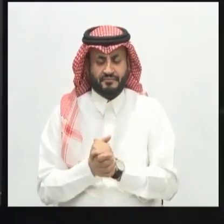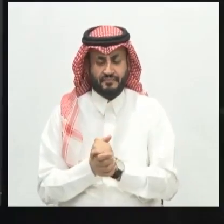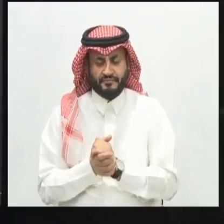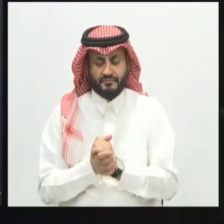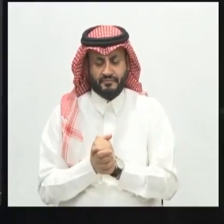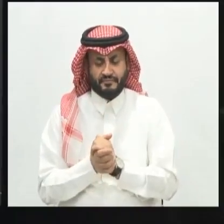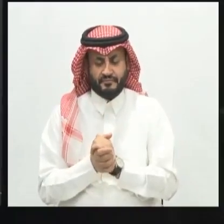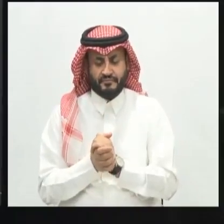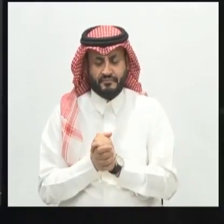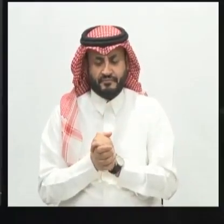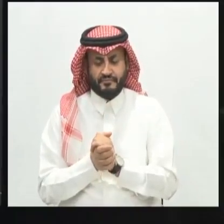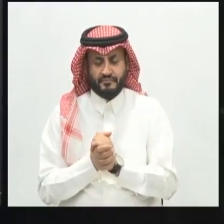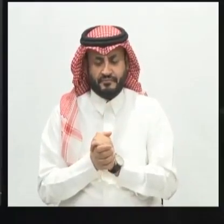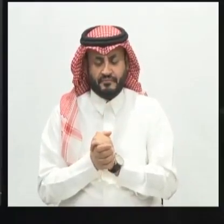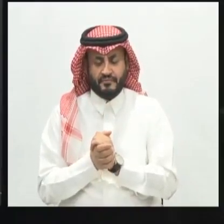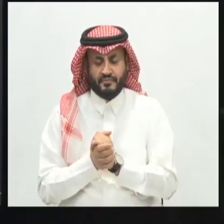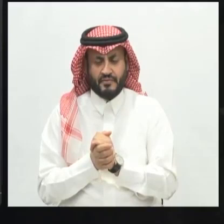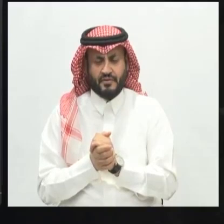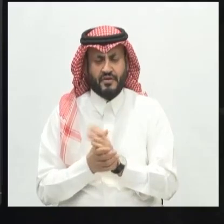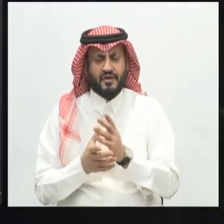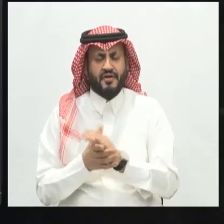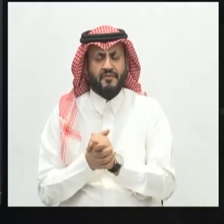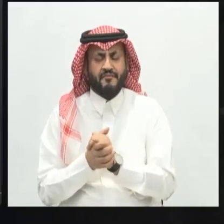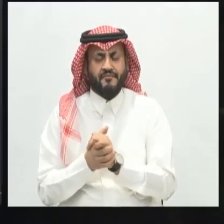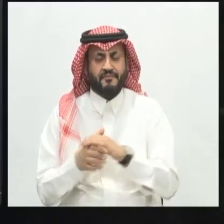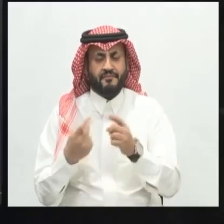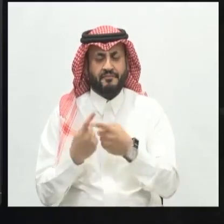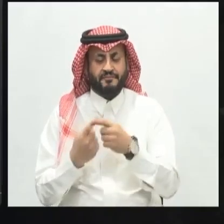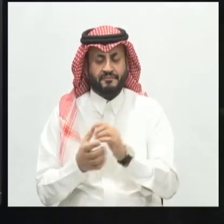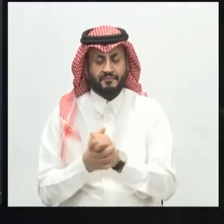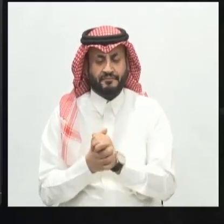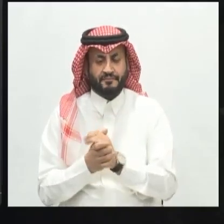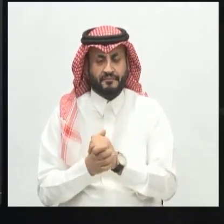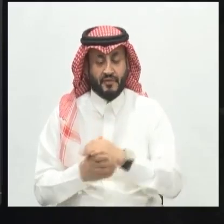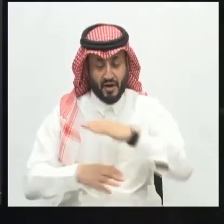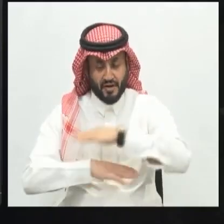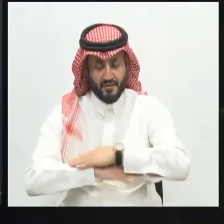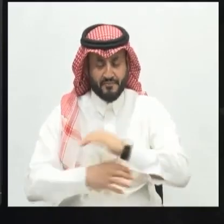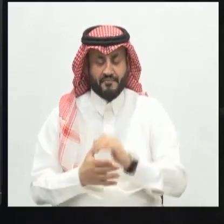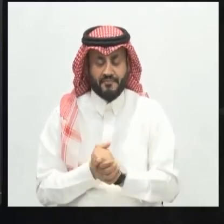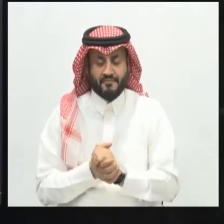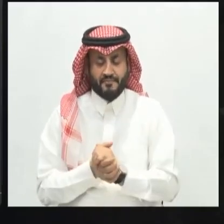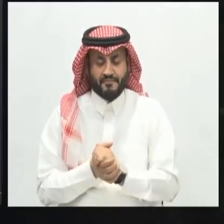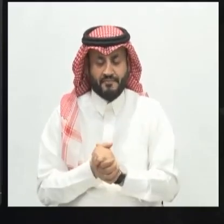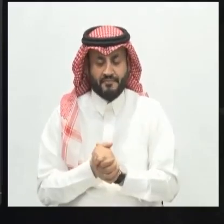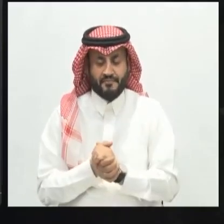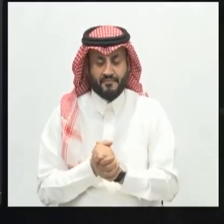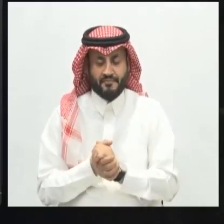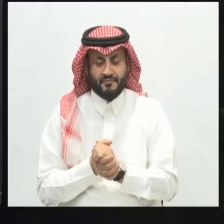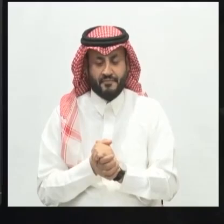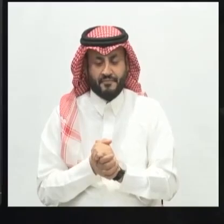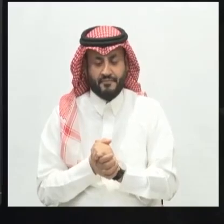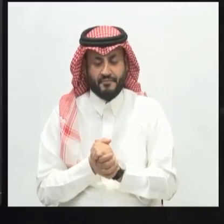التي ادت الى ضعف الذوق العام اولها التربيه ايضا بارك الله